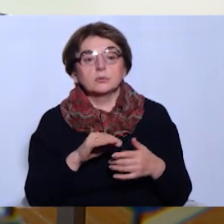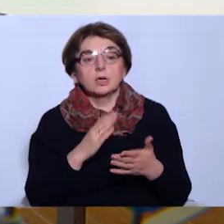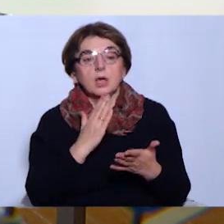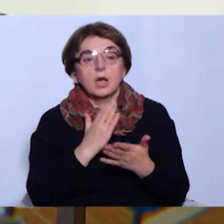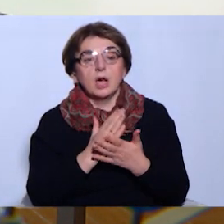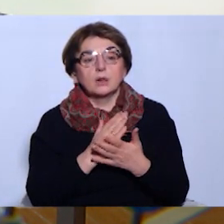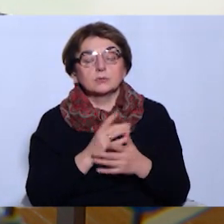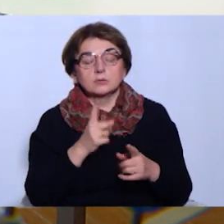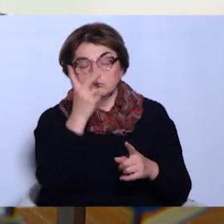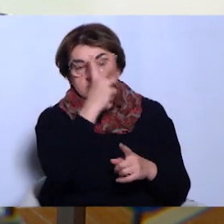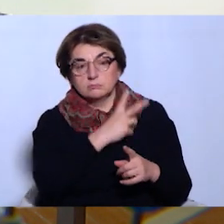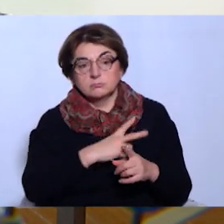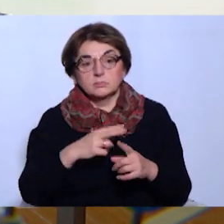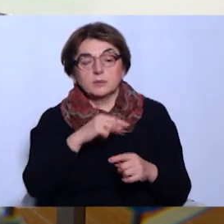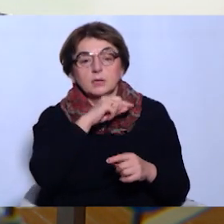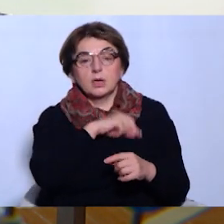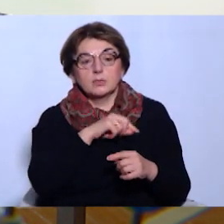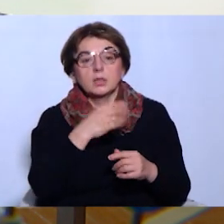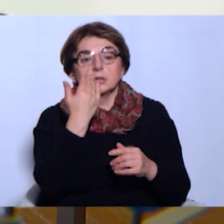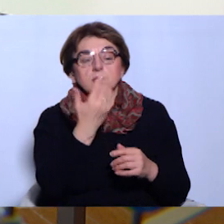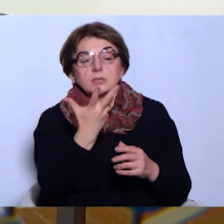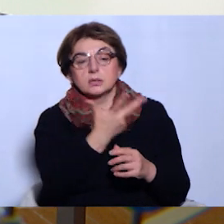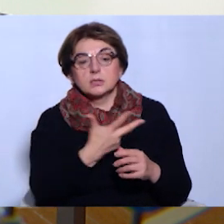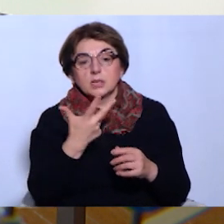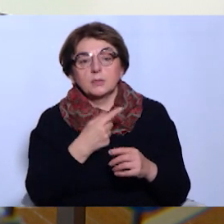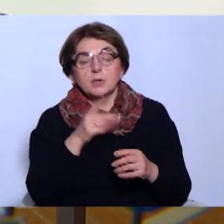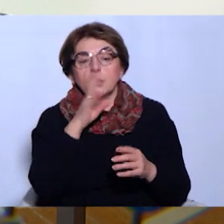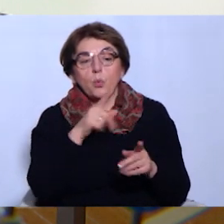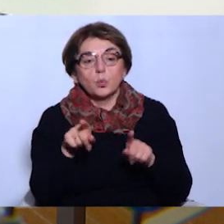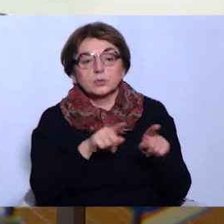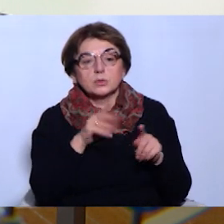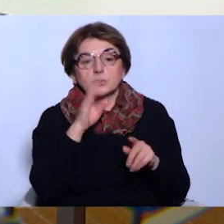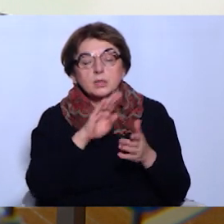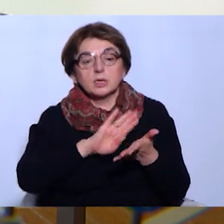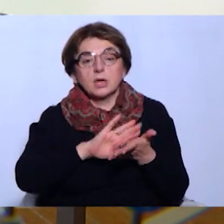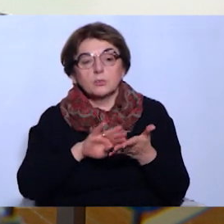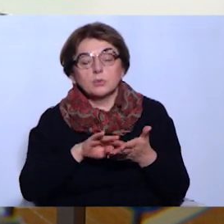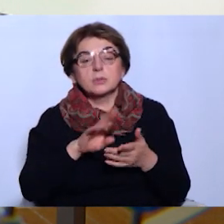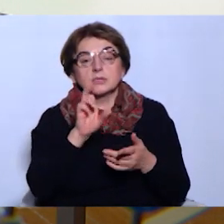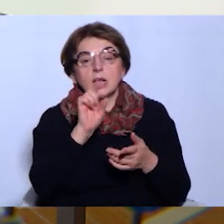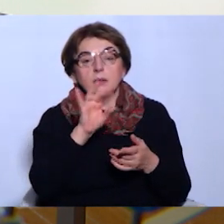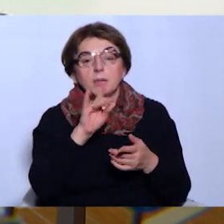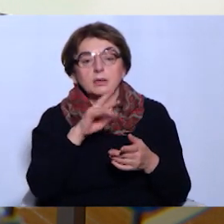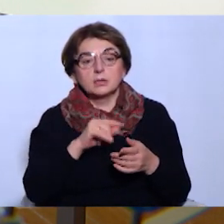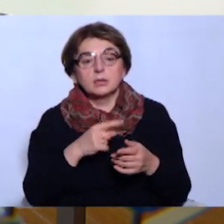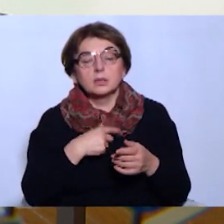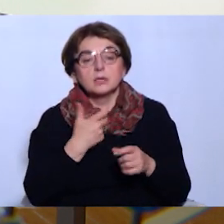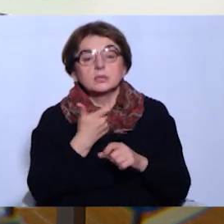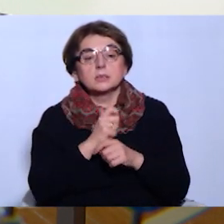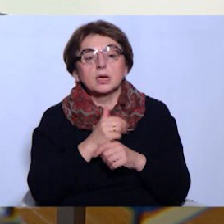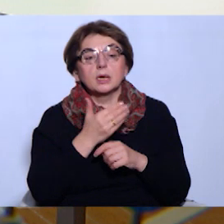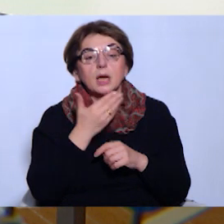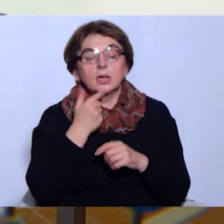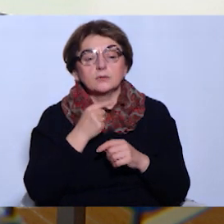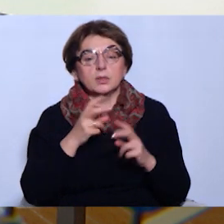კალიუმს აქვთ აბსოლუტურად მსგავსი თვისებები. სამივე მათგანი ურთიერთქმედებს წყალთან და გამოიყოფა წყალბადი. Და მოდი